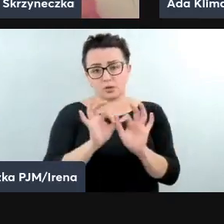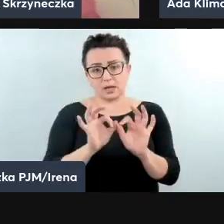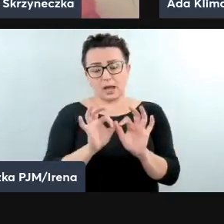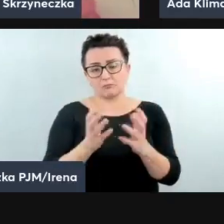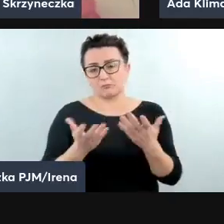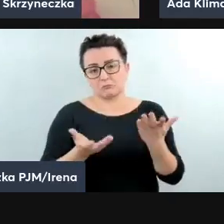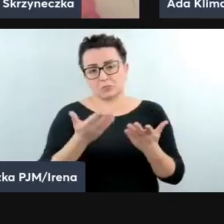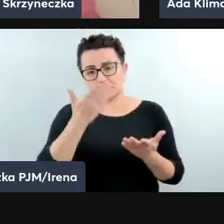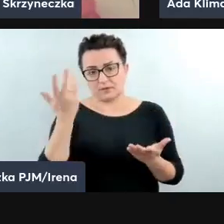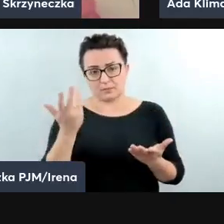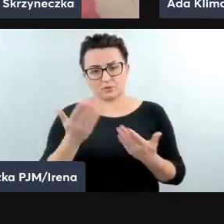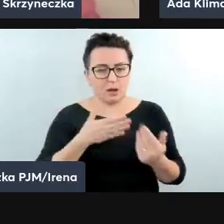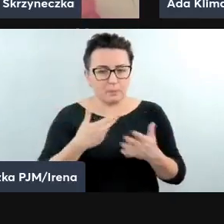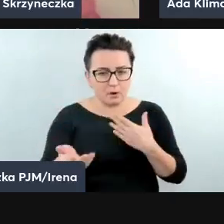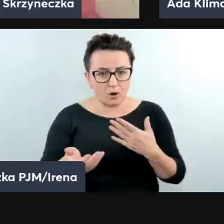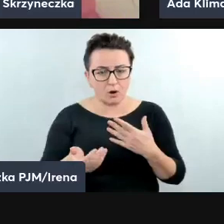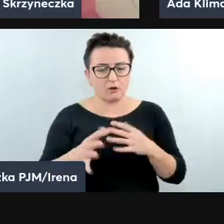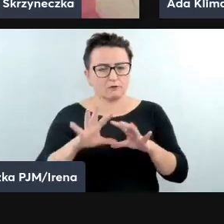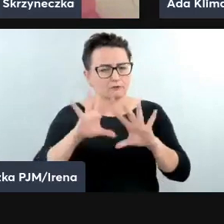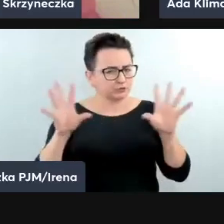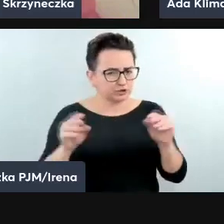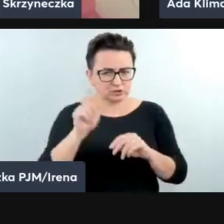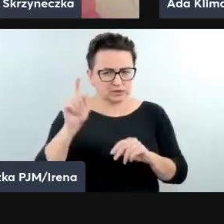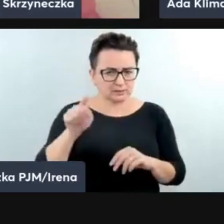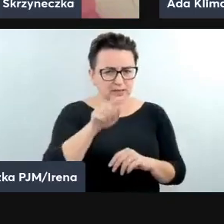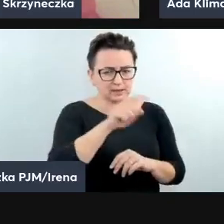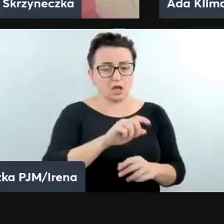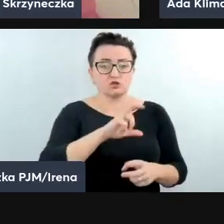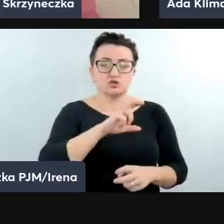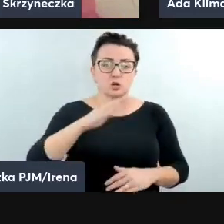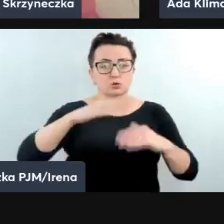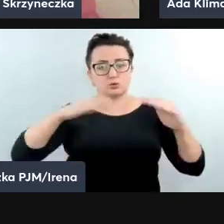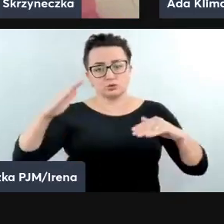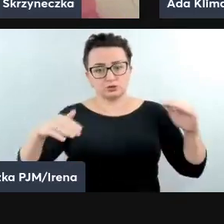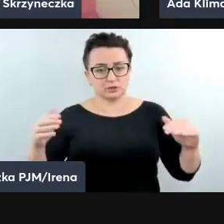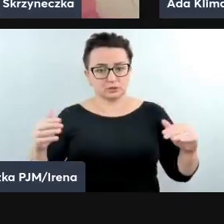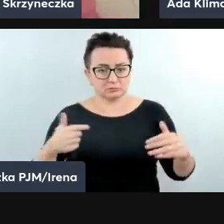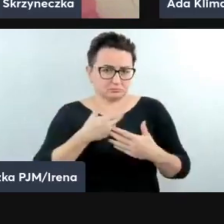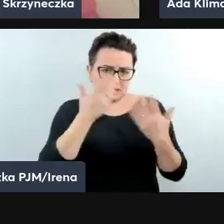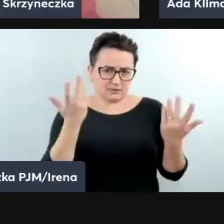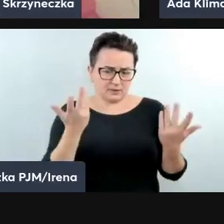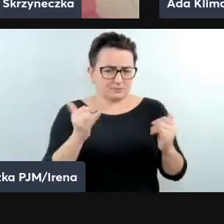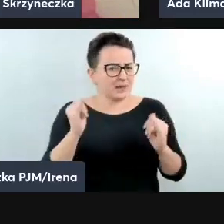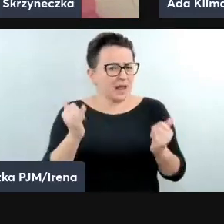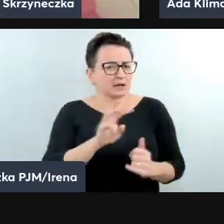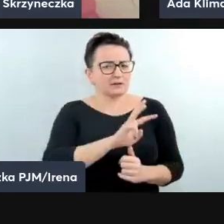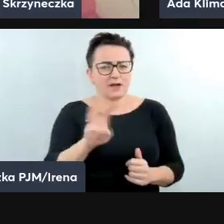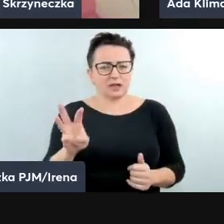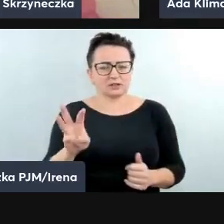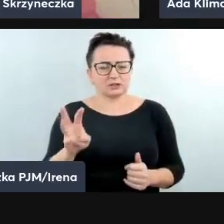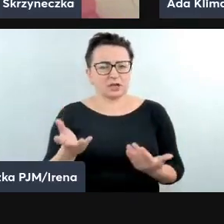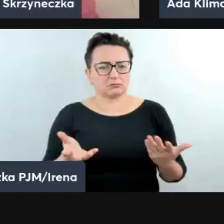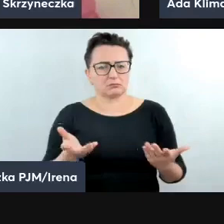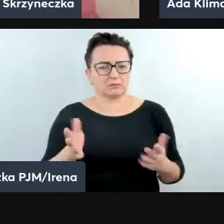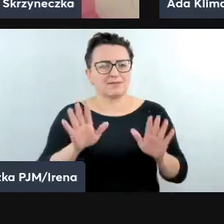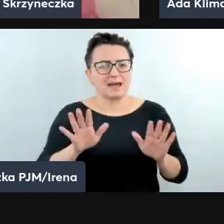czy po prostu jest to bardzo zróżnicowane, czy, no nie wiem, jakie macie tak na razie ogólnie myśli na temat